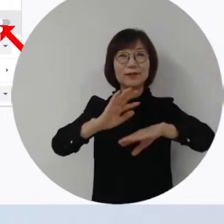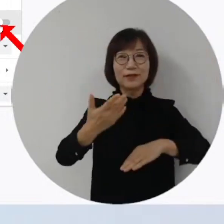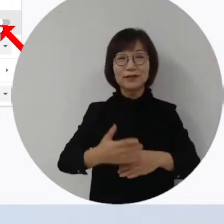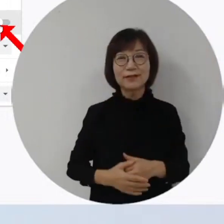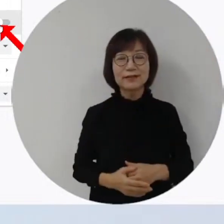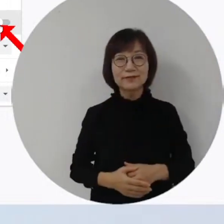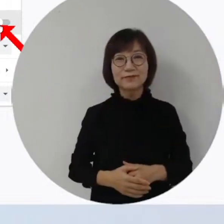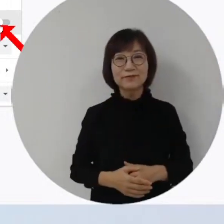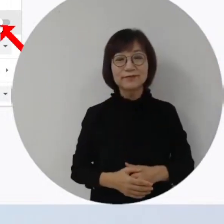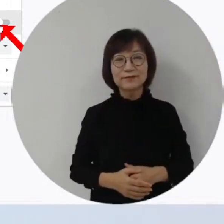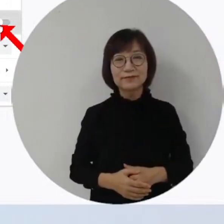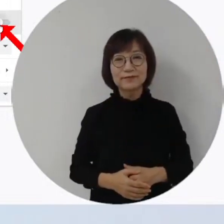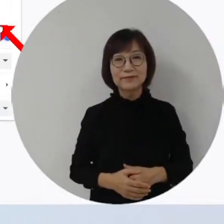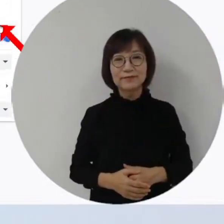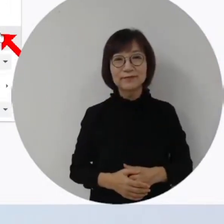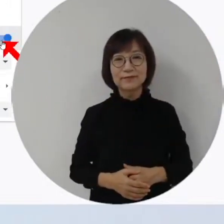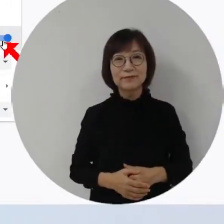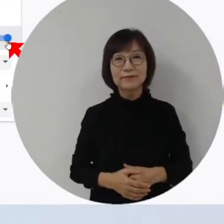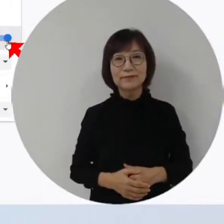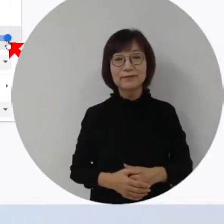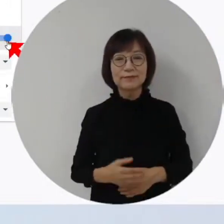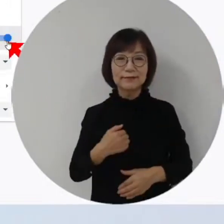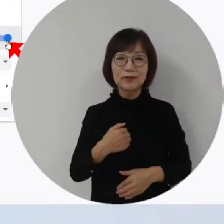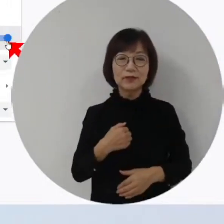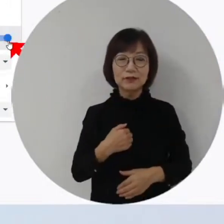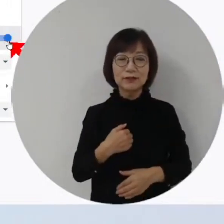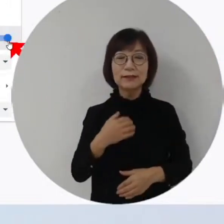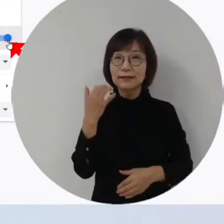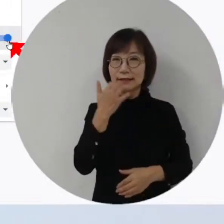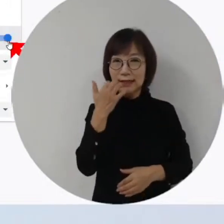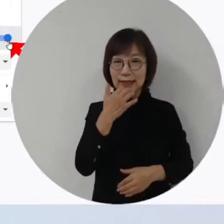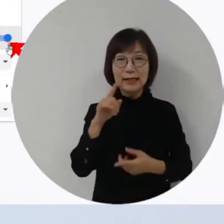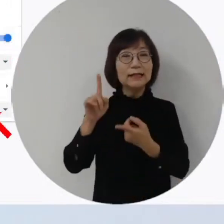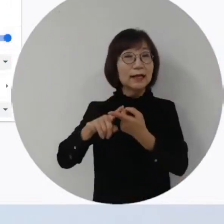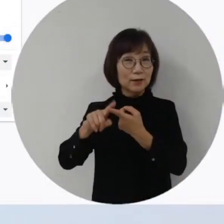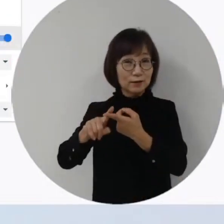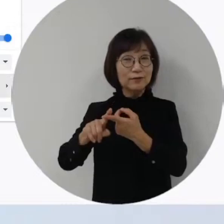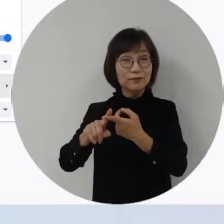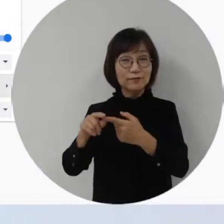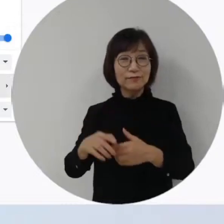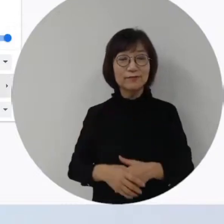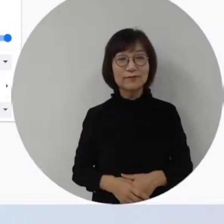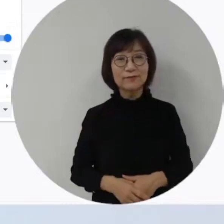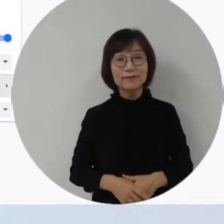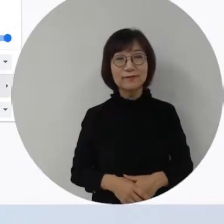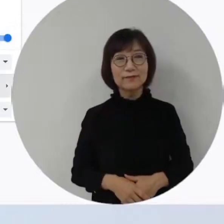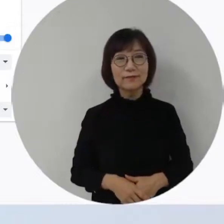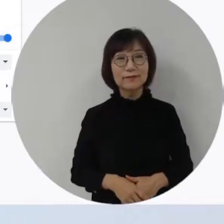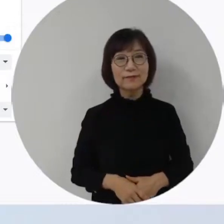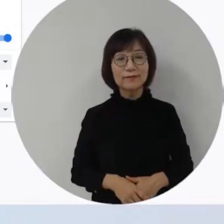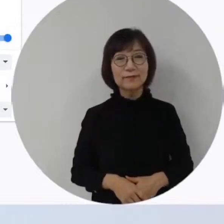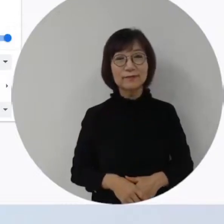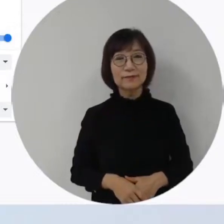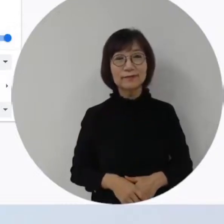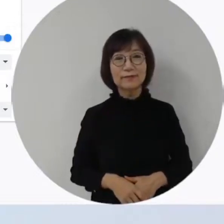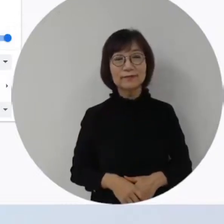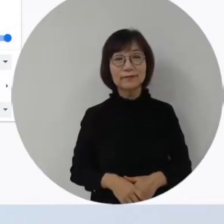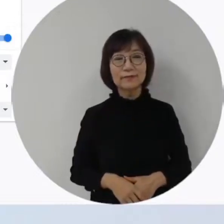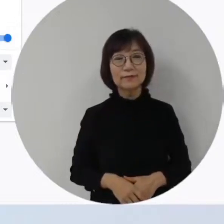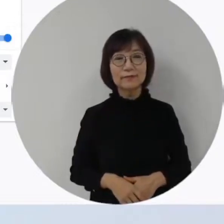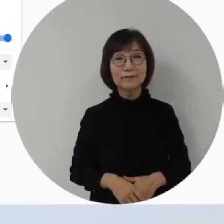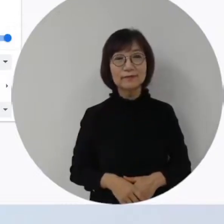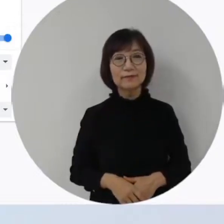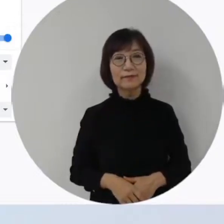자, 되셨을까요? 여기 설정의 모양 탭에서 이렇게 설정을 할 수가 있어요.